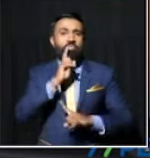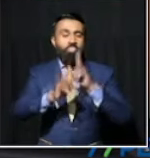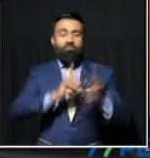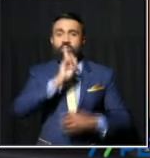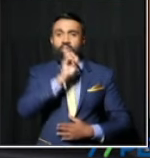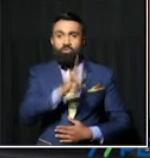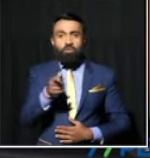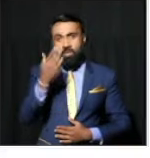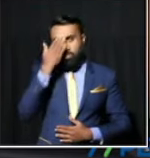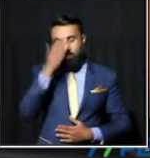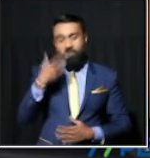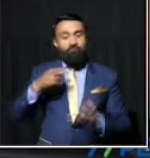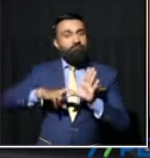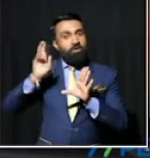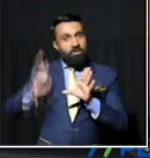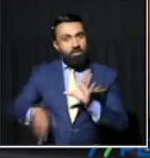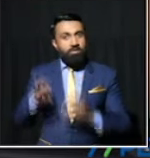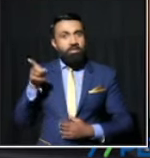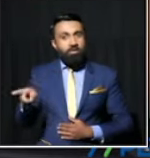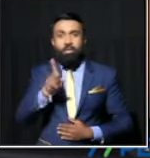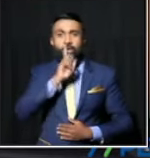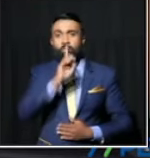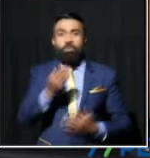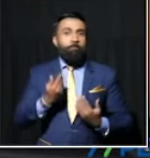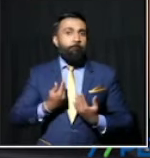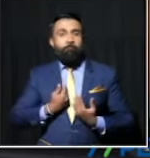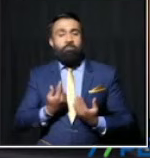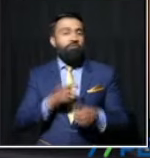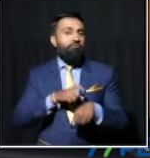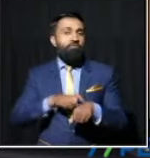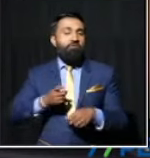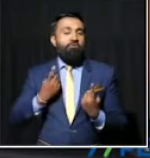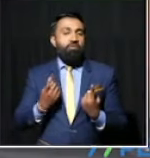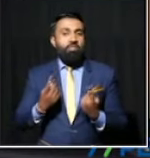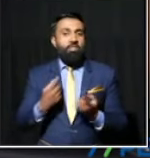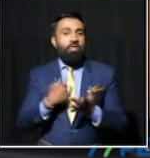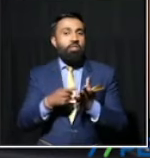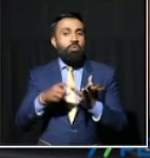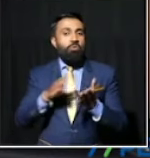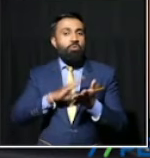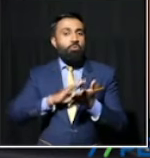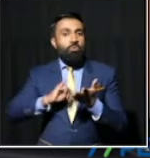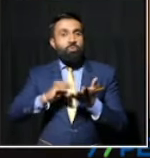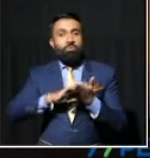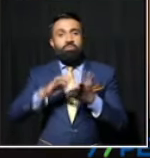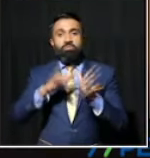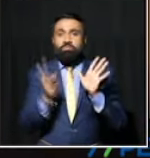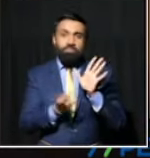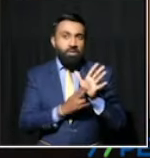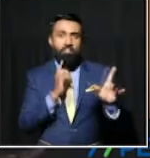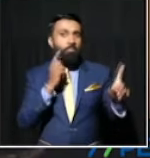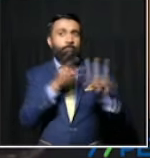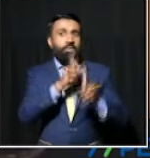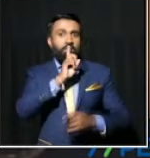මහතුමා කරුණාකරලා ඒක ඉල්ලාස් කරගන්න. එවැනි ප්‍රකාශයක් ගරු කතානායකතුමනි මට කරන්න අවස්ථාවක් නැහැ. රොෂාන් මන්ත්‍රීතුමා කියන්නේ මගේ යාළුවෙක්. මට ඕන්ලාගේ එතුමාට කියන්න පුළුවන්. මට